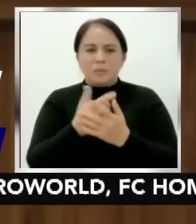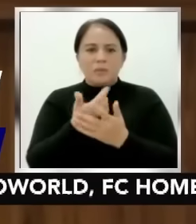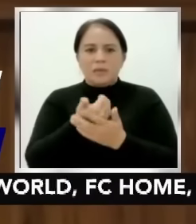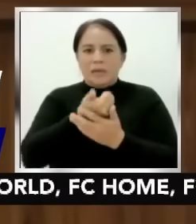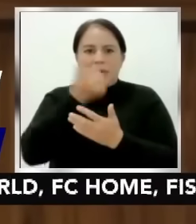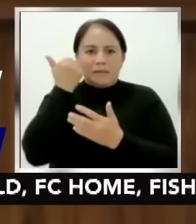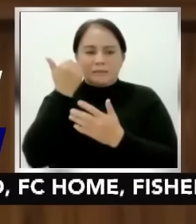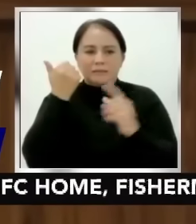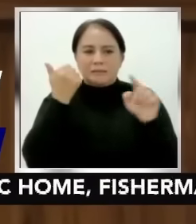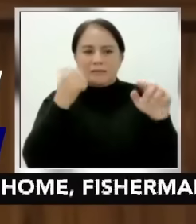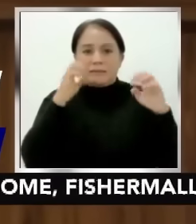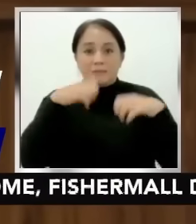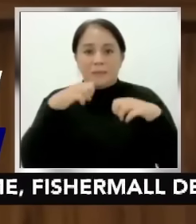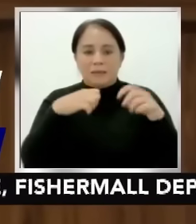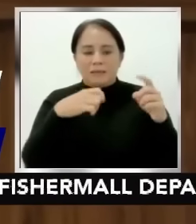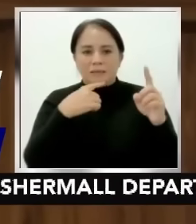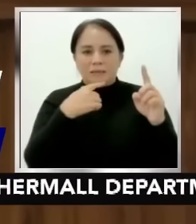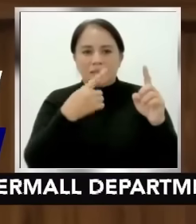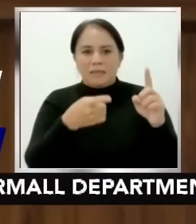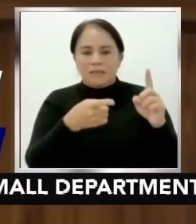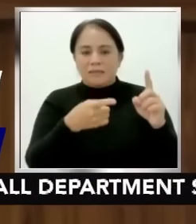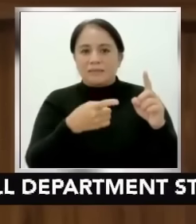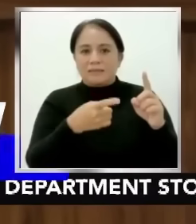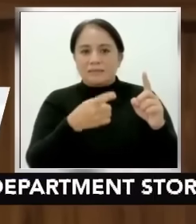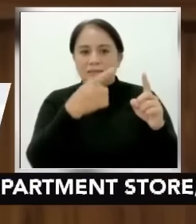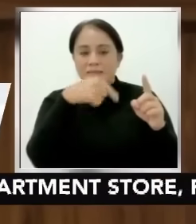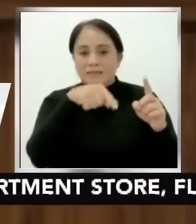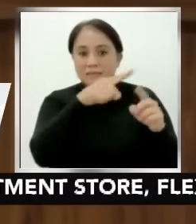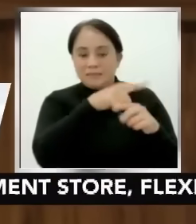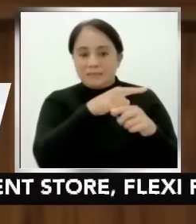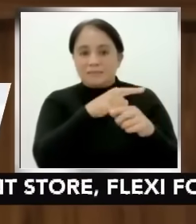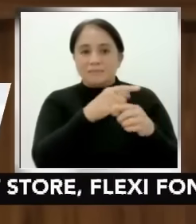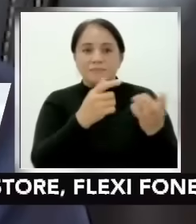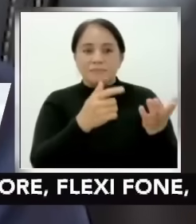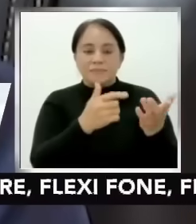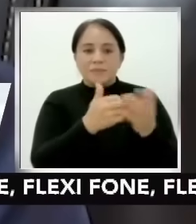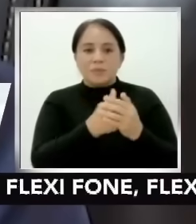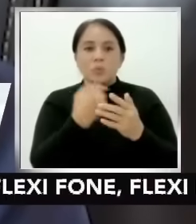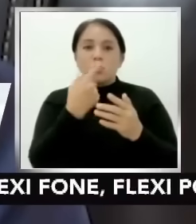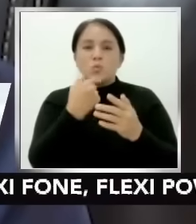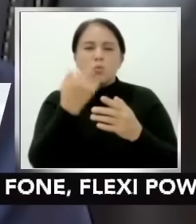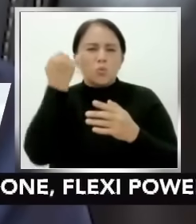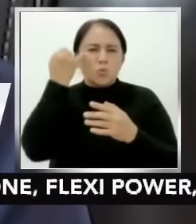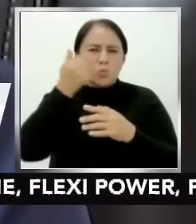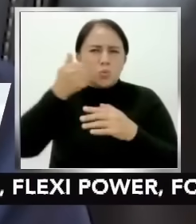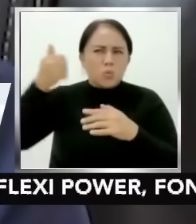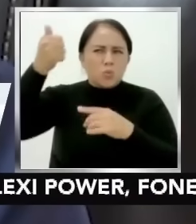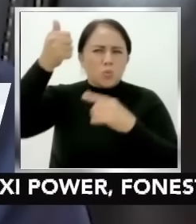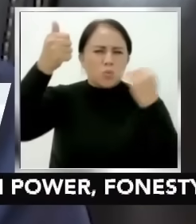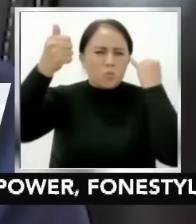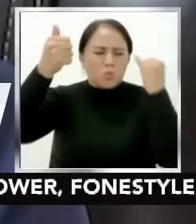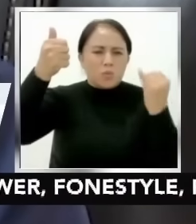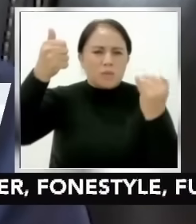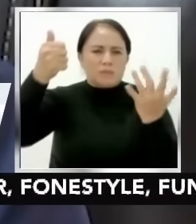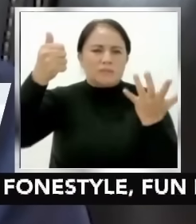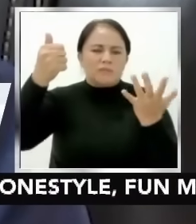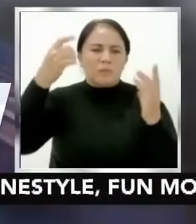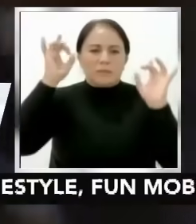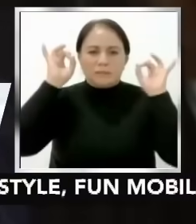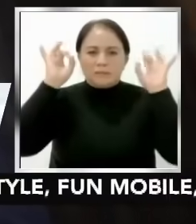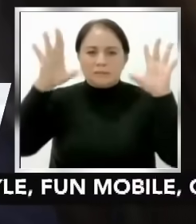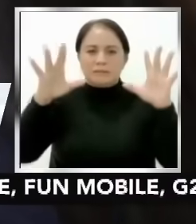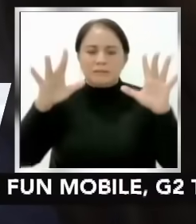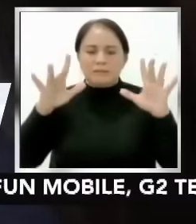them na magsasalita o itutugay yung mga mastermind nila dahil mga nganib din ang kanilang mga